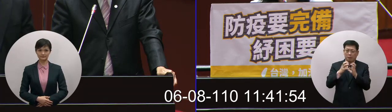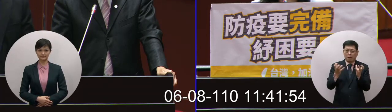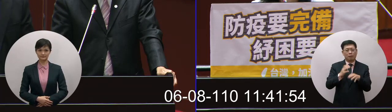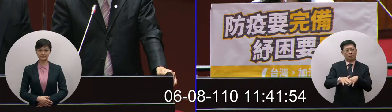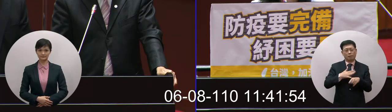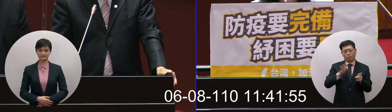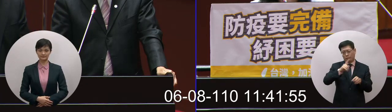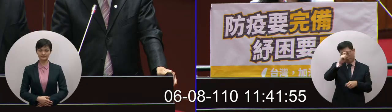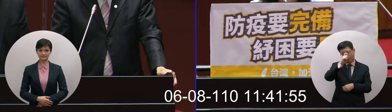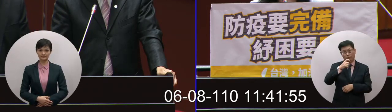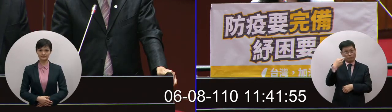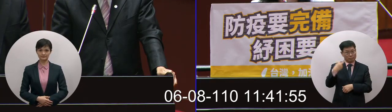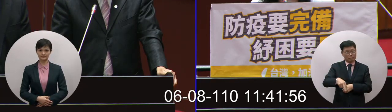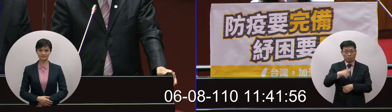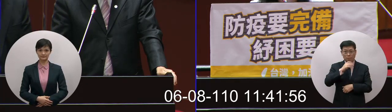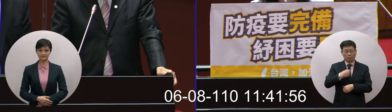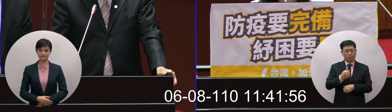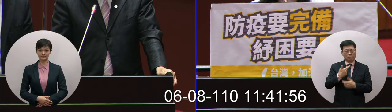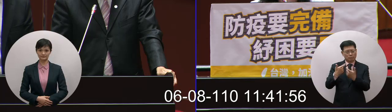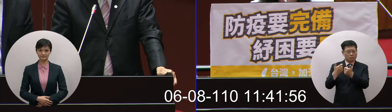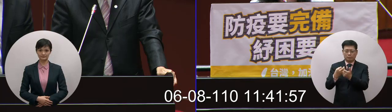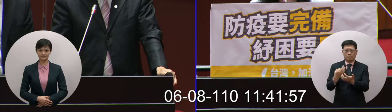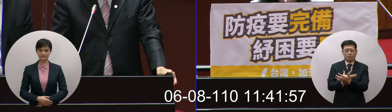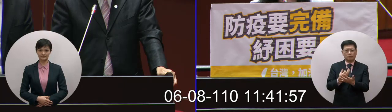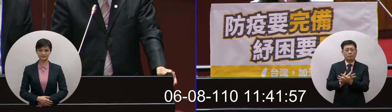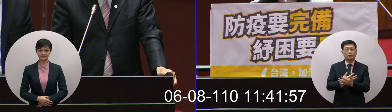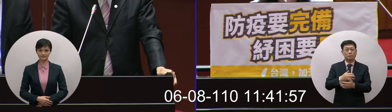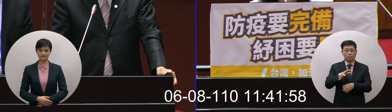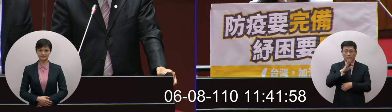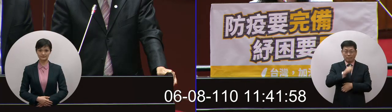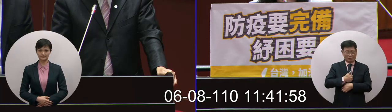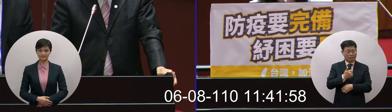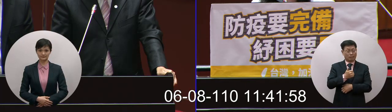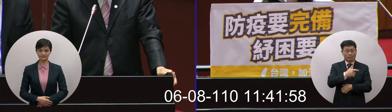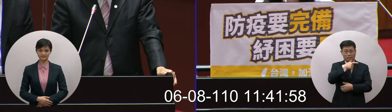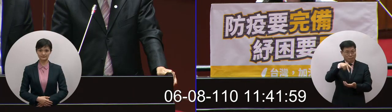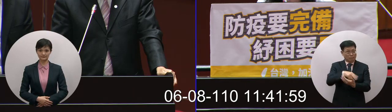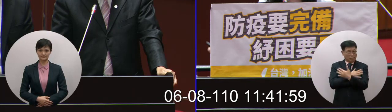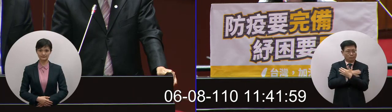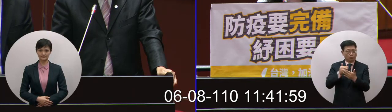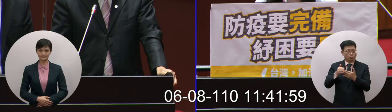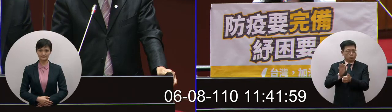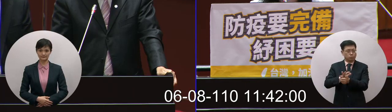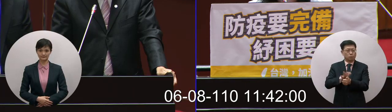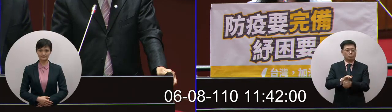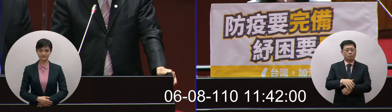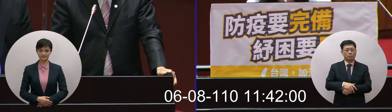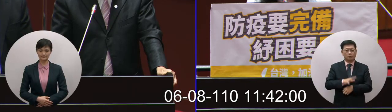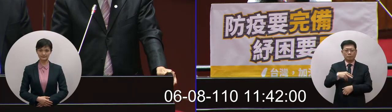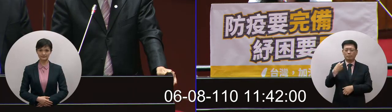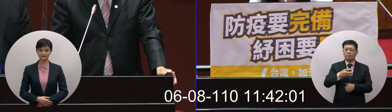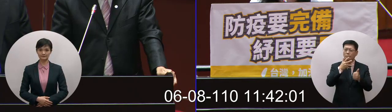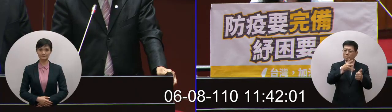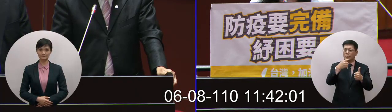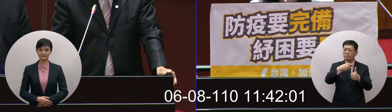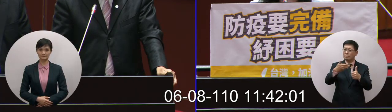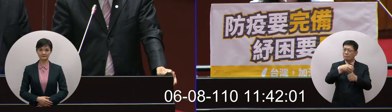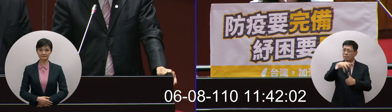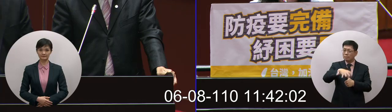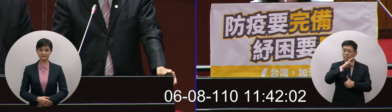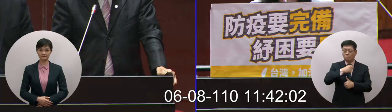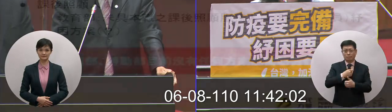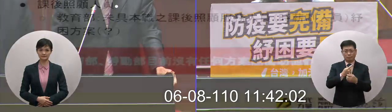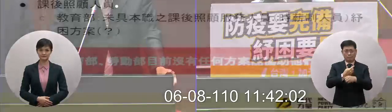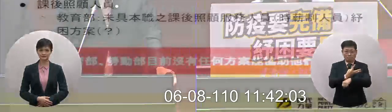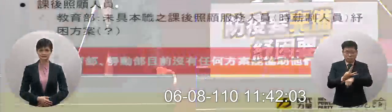这是我们不希望的。那加上我们供应量其实也还不够的情况下，私有业者其实非常的需要协助。好，那接下来我们想请教是在教育单位的终点人员的